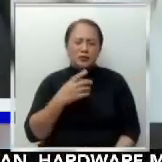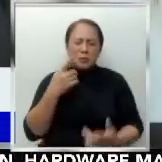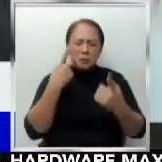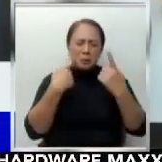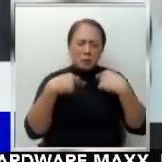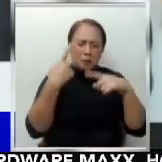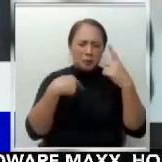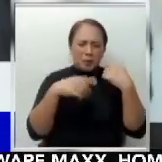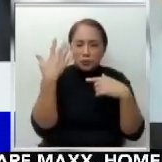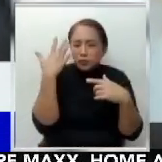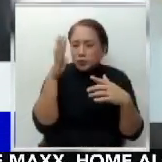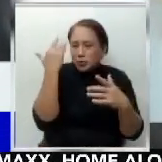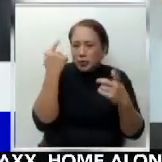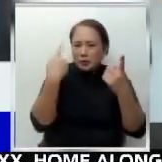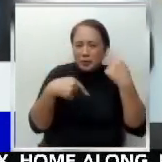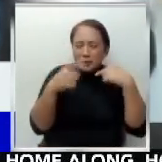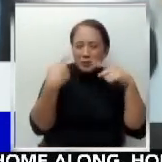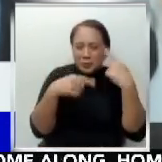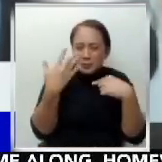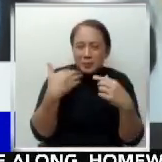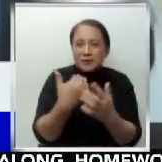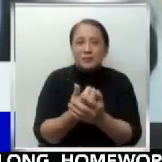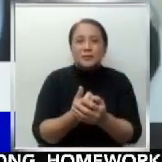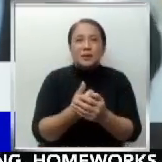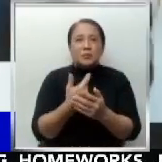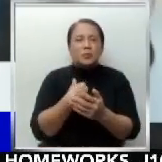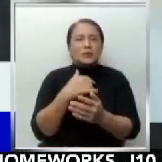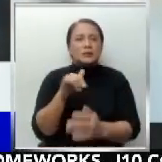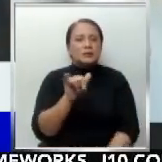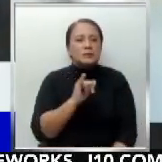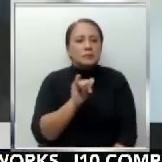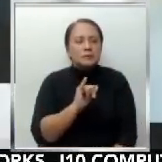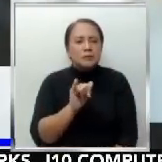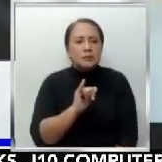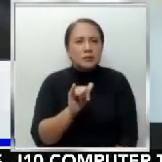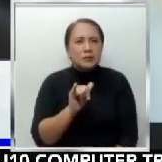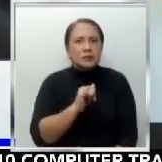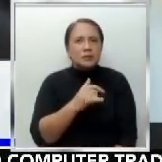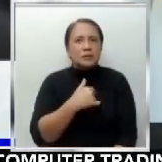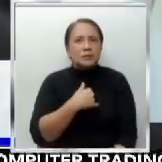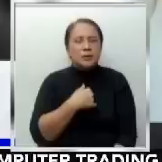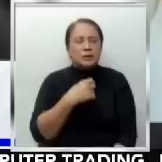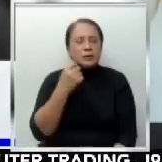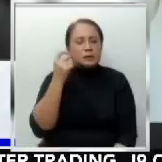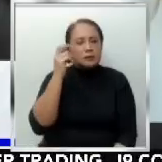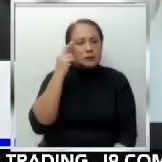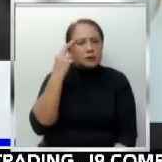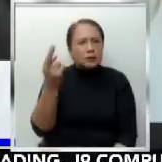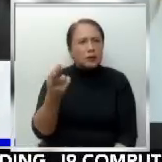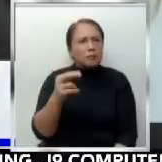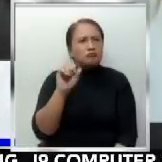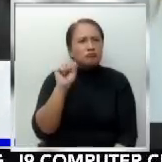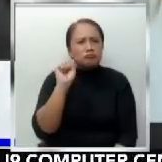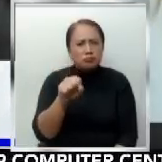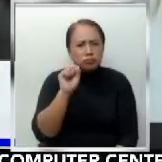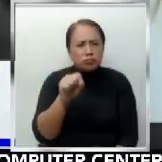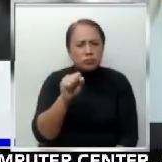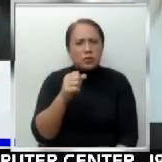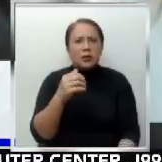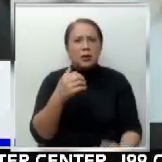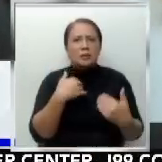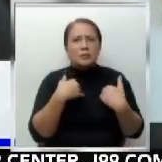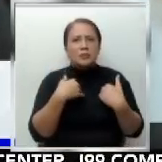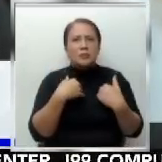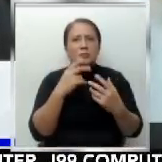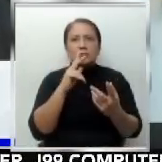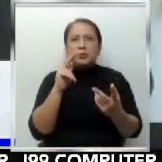doon. Kasi parang nag-dawn sa akin na parang ayoko nga no, kung magkaroon ng ganitong ka-perfect na lalaki,